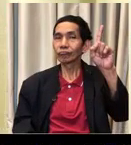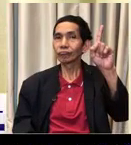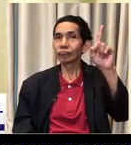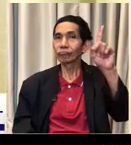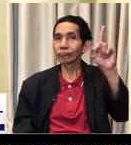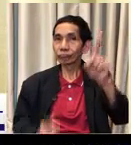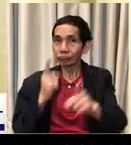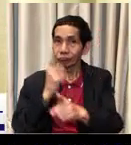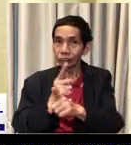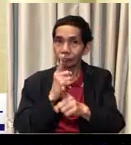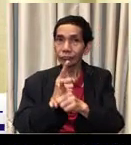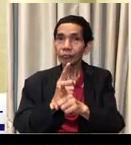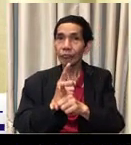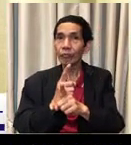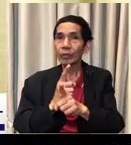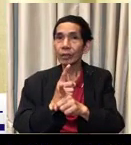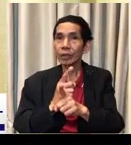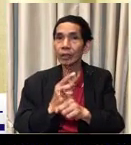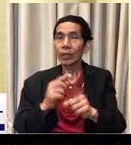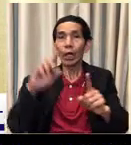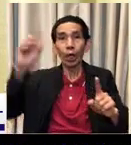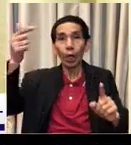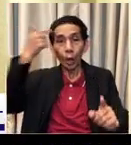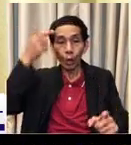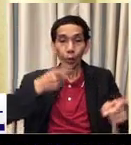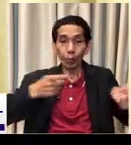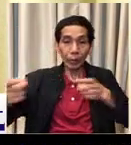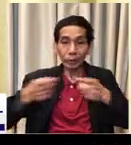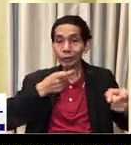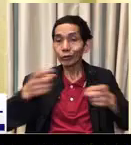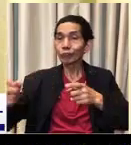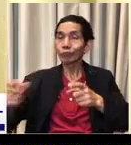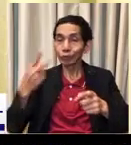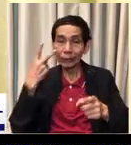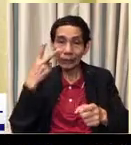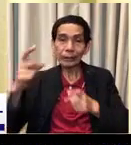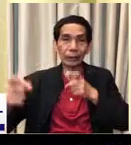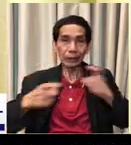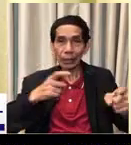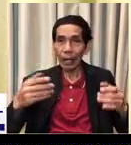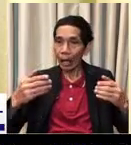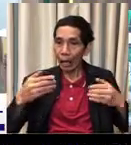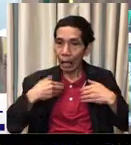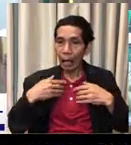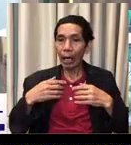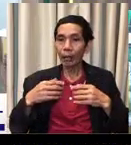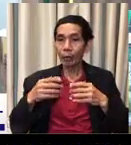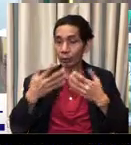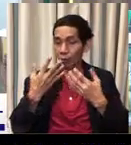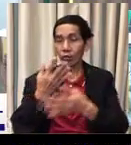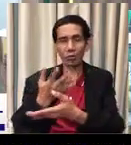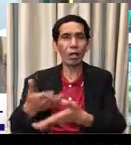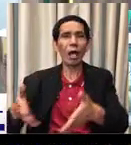Di ba? So, pag when you look at in governance, when you look at governance, meron kang ipinagpaparaya,